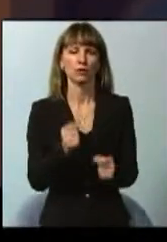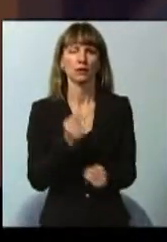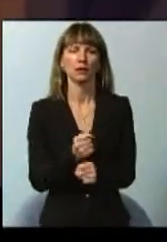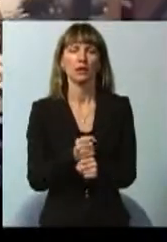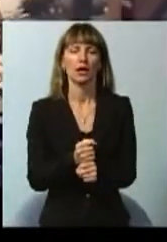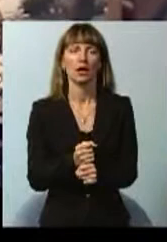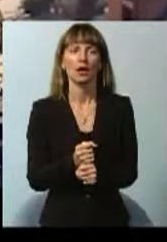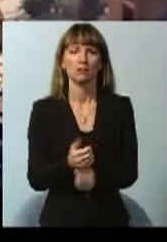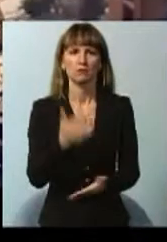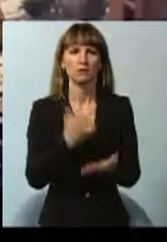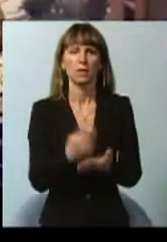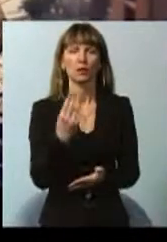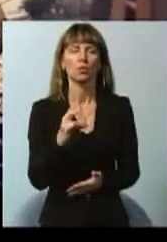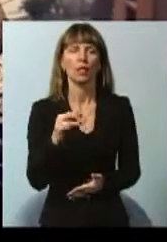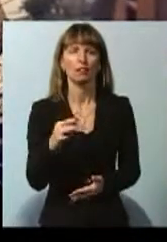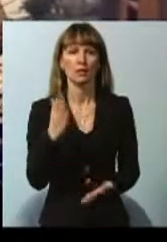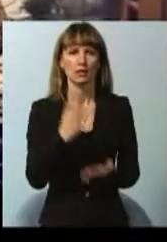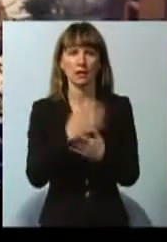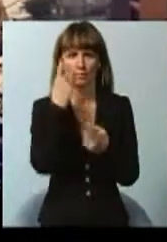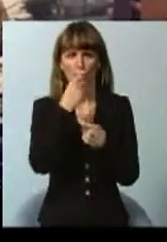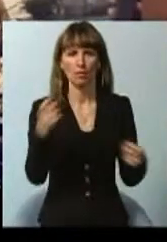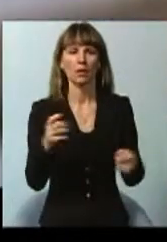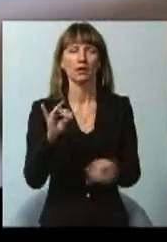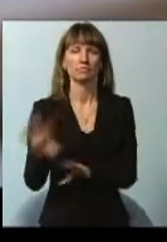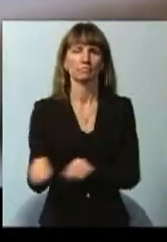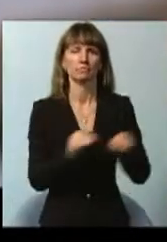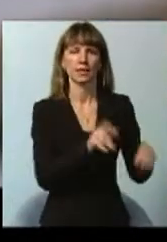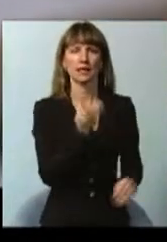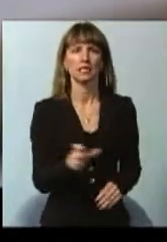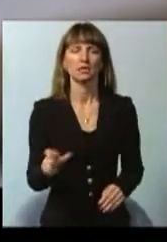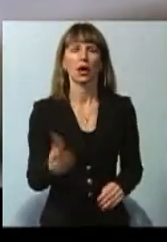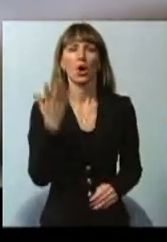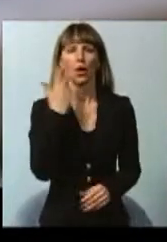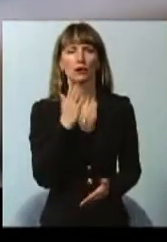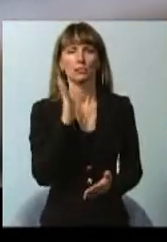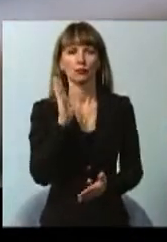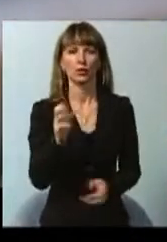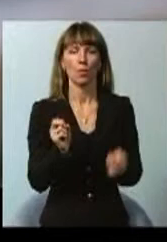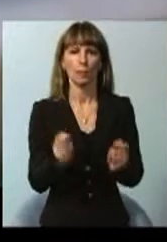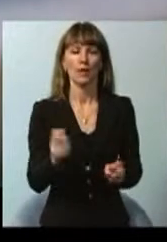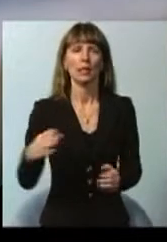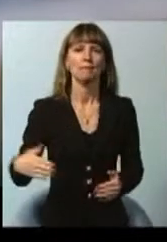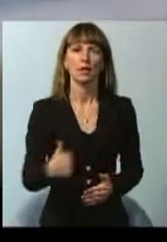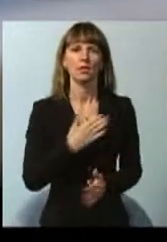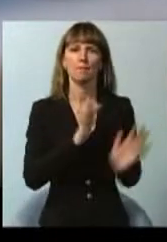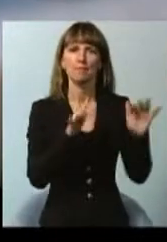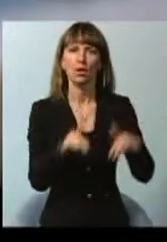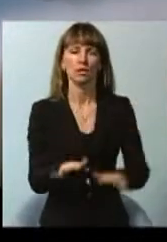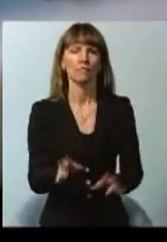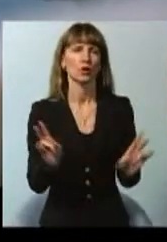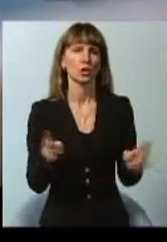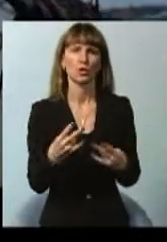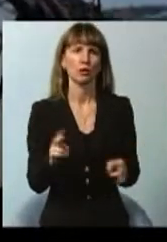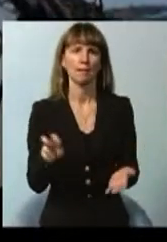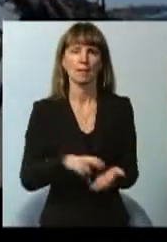являються налагоджені системи сповіщення і евакуації населення в разі небезпеки. На березі наших морів навряд чи потрібно